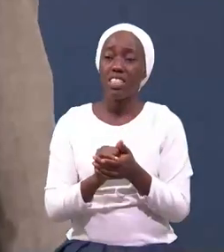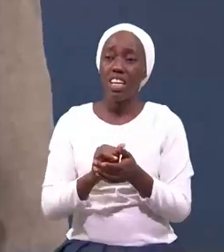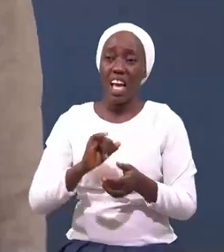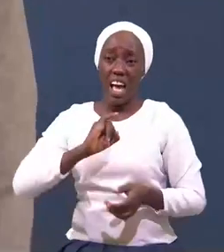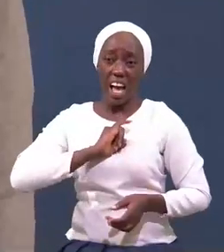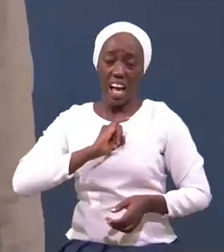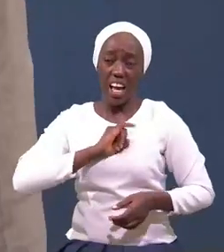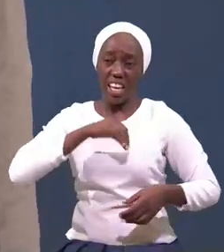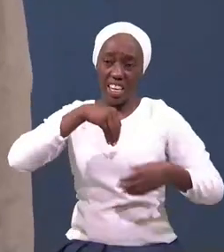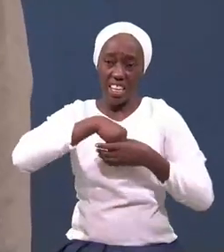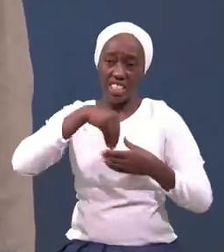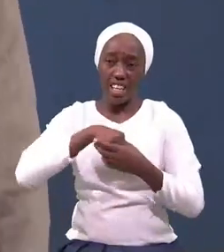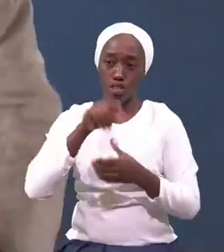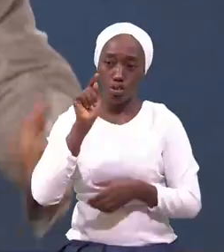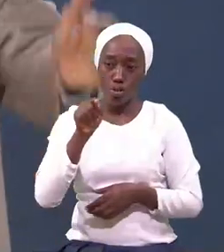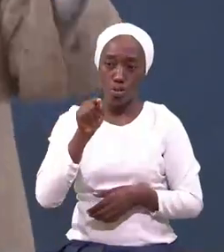Le jeu qui est en toi